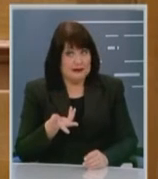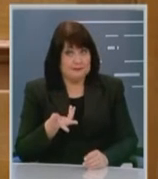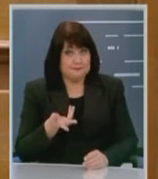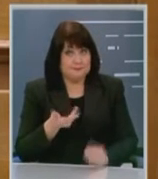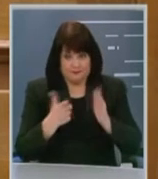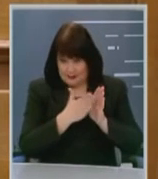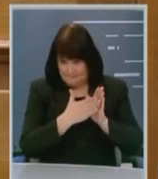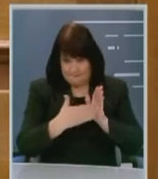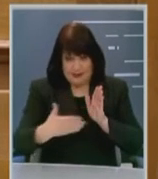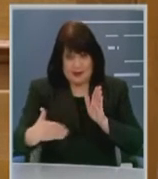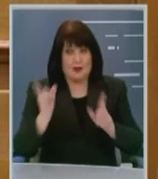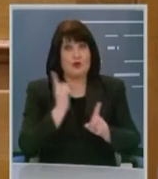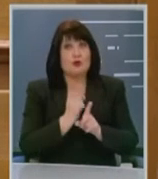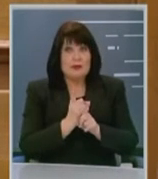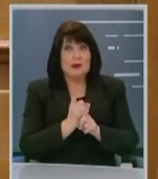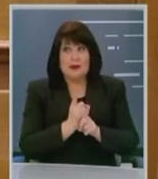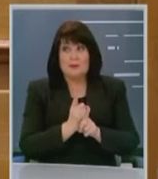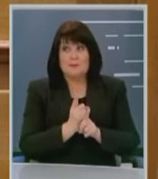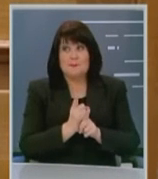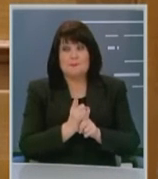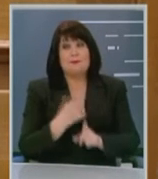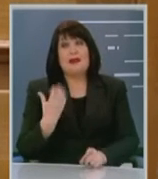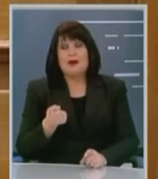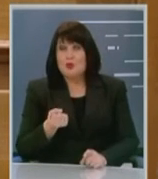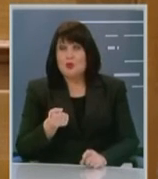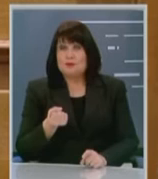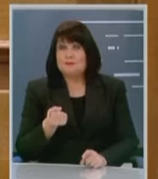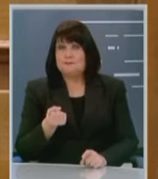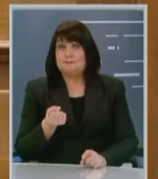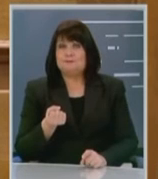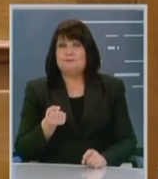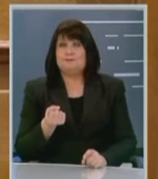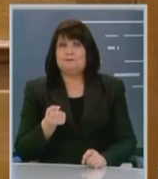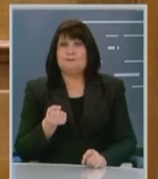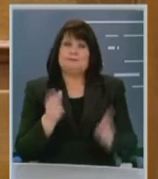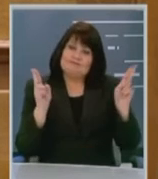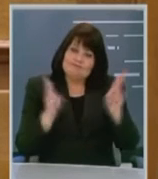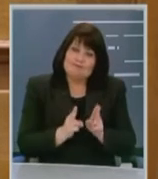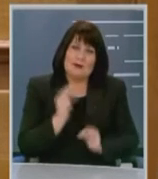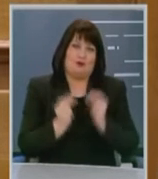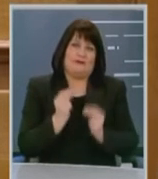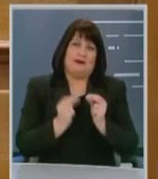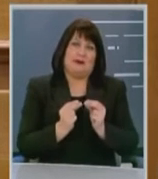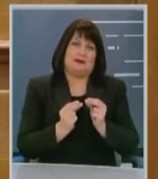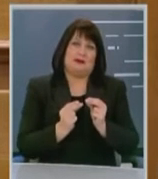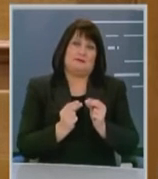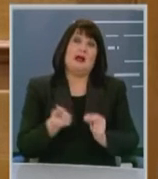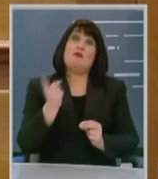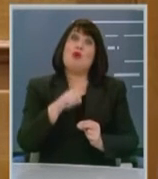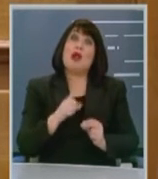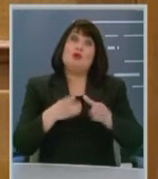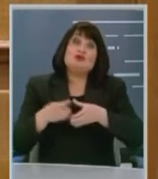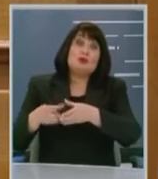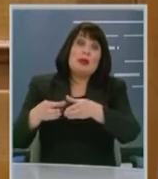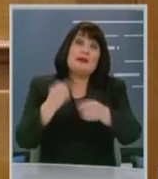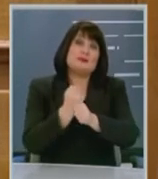την περίοδο ειδικά έχουν λιγότερα προβλήματα από πολλούς άλλους συμπολίτες